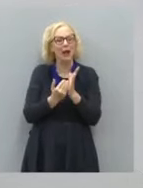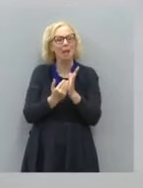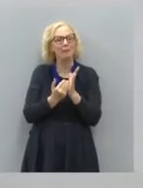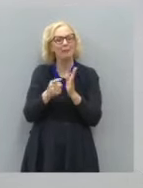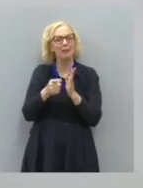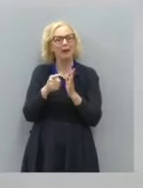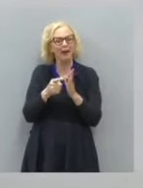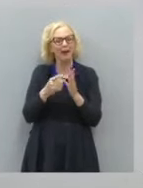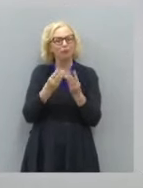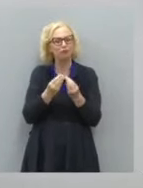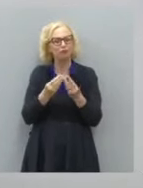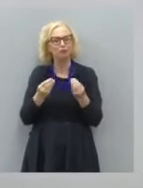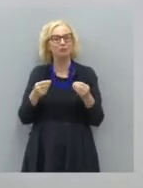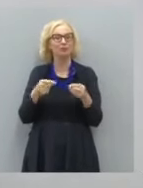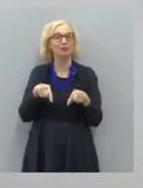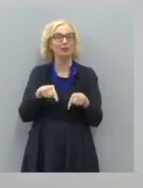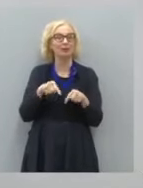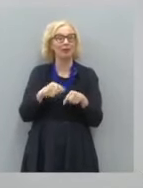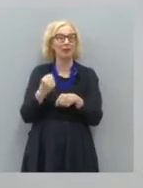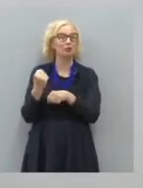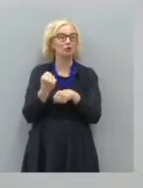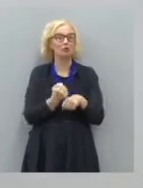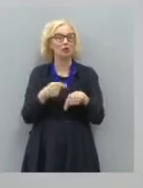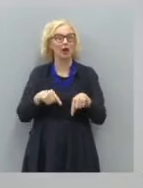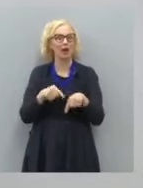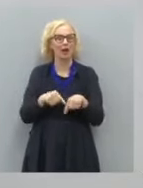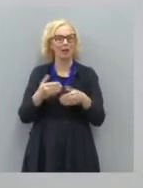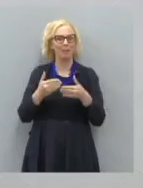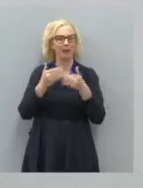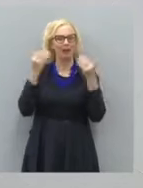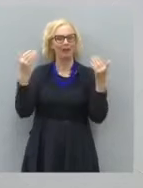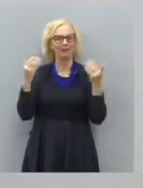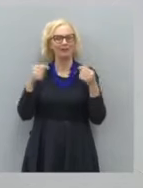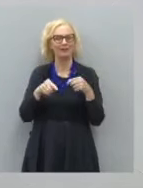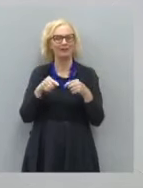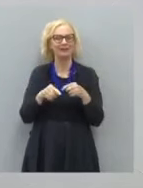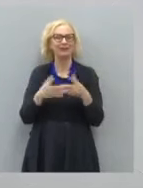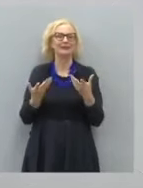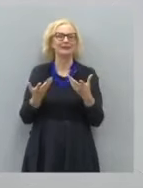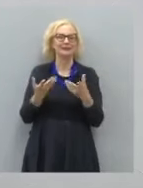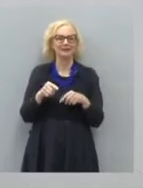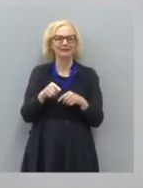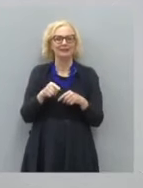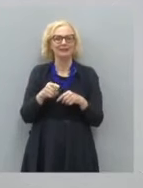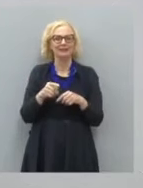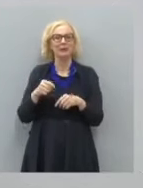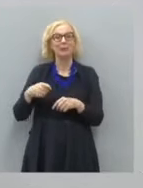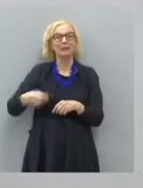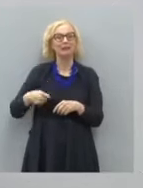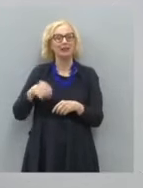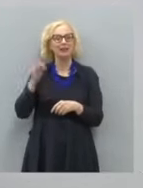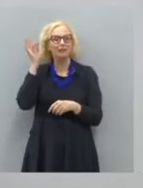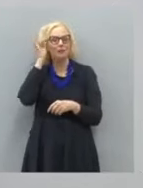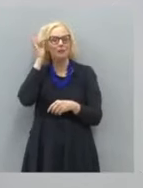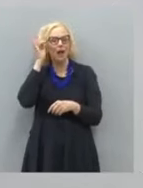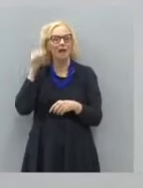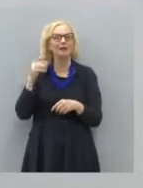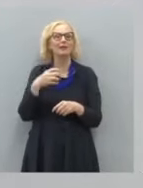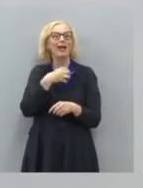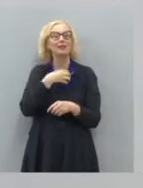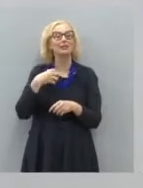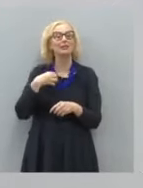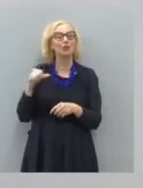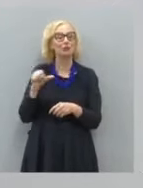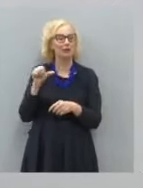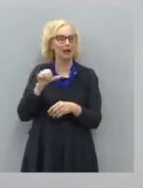punto di vista istituzionale di questa mattina abbiamo rubato qualche minuto all'aula per chiedere al presidente fugatti l'assessore spinelli se ci